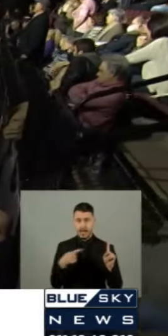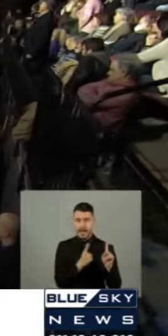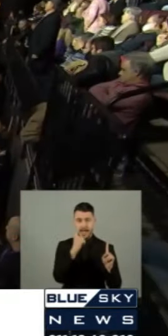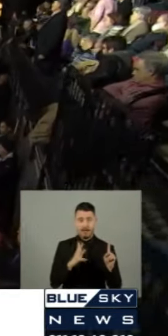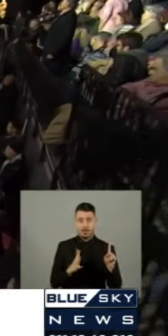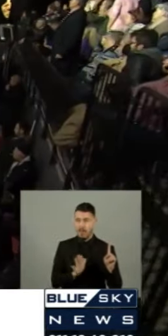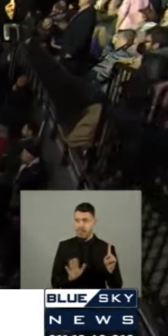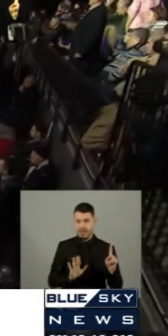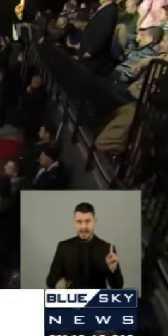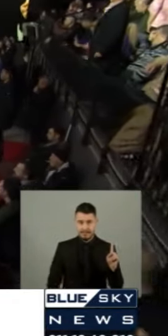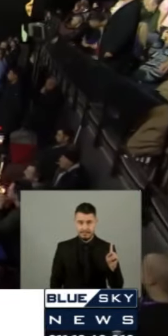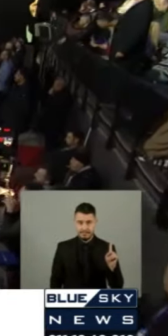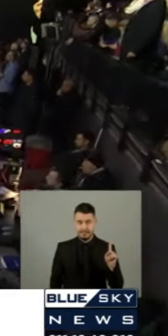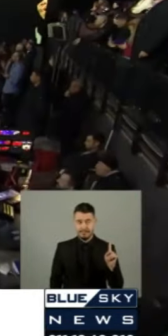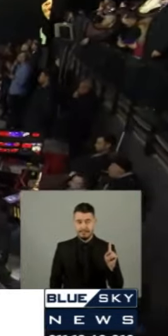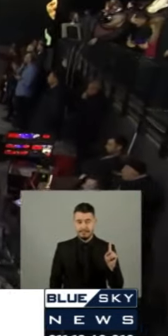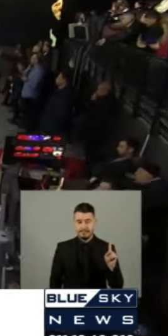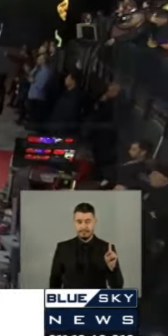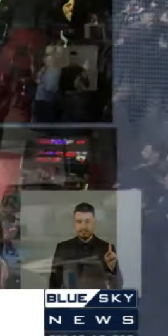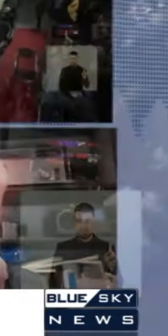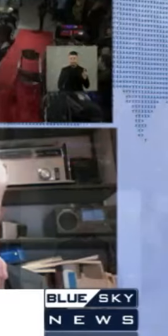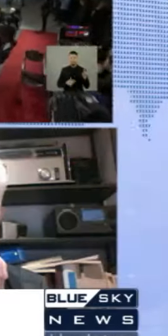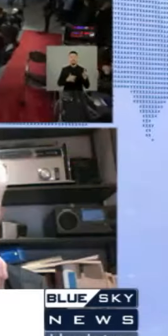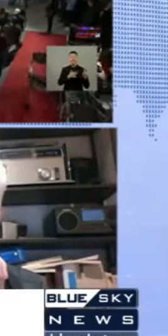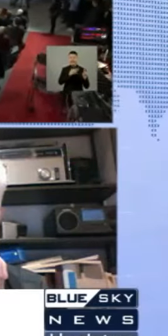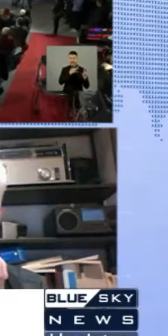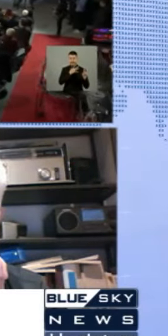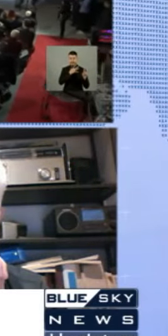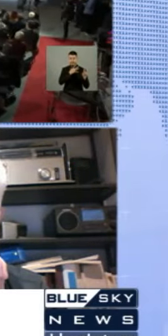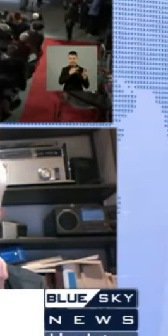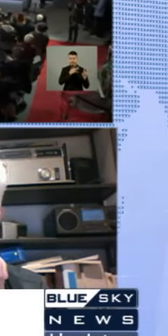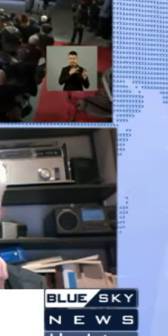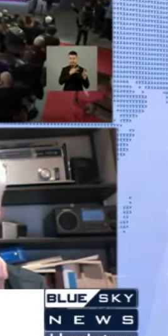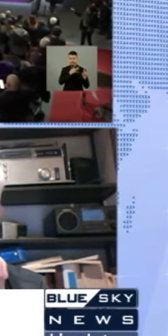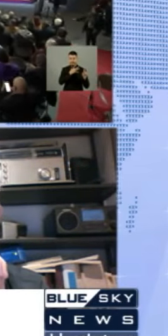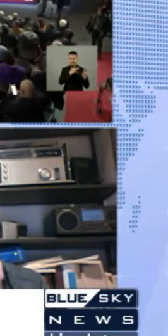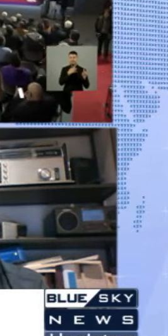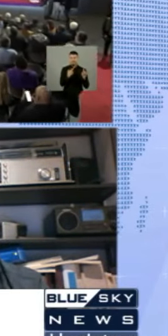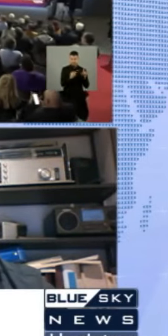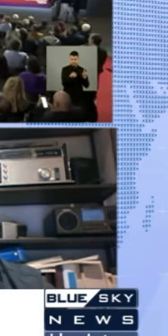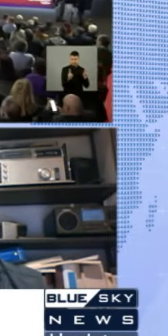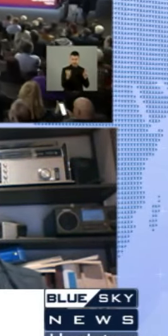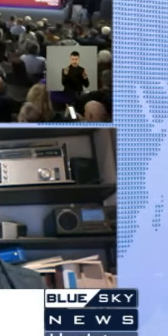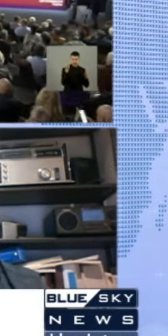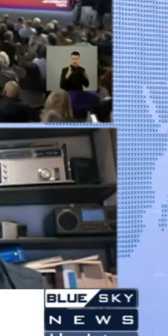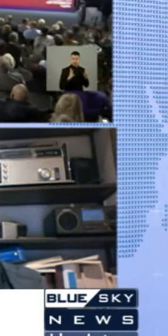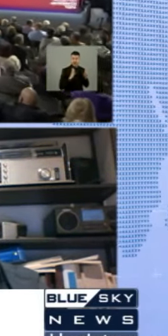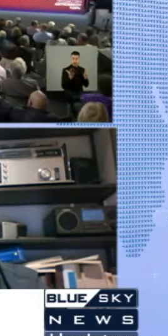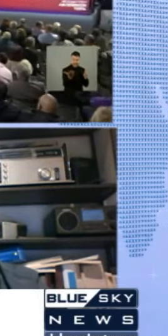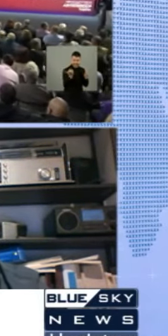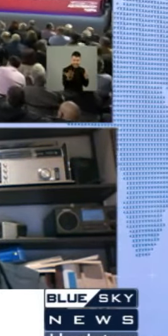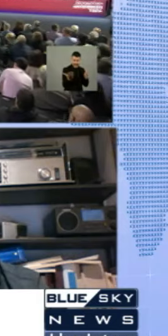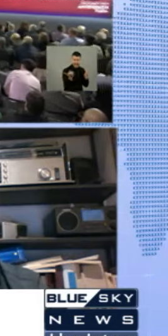Ένας ίσον κανένας. Λοιπόν, παρακολουθήσαμε άλλο ένα απόσπασμα και